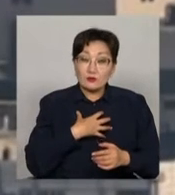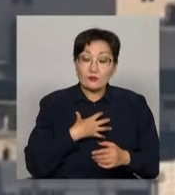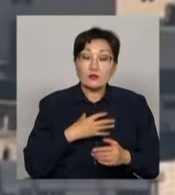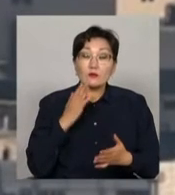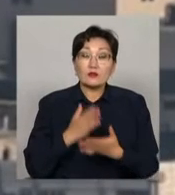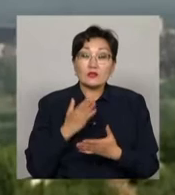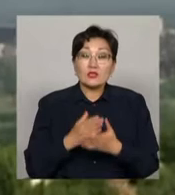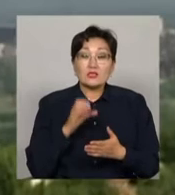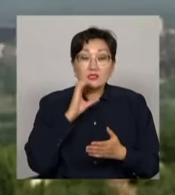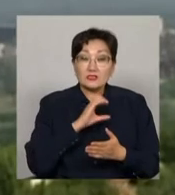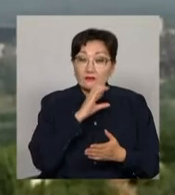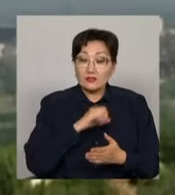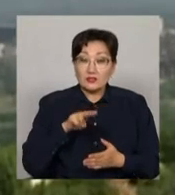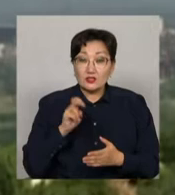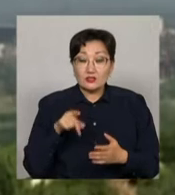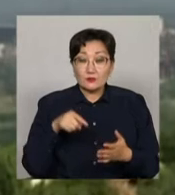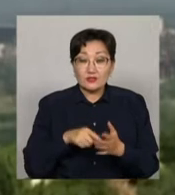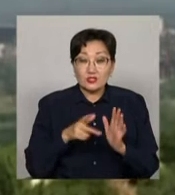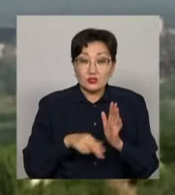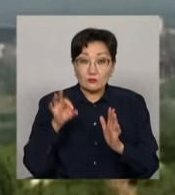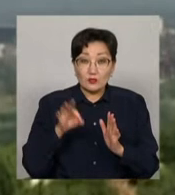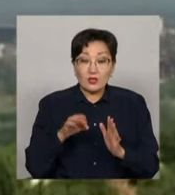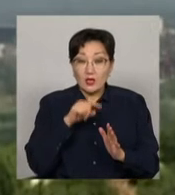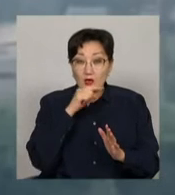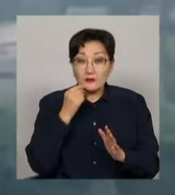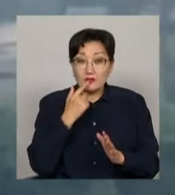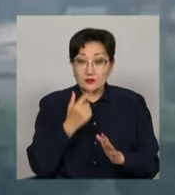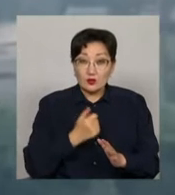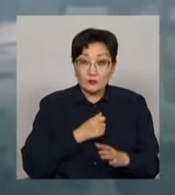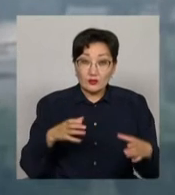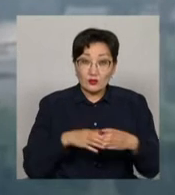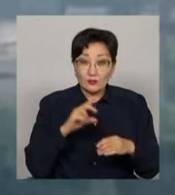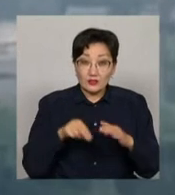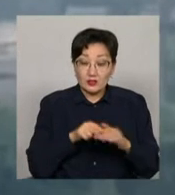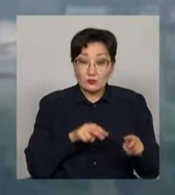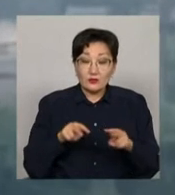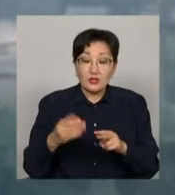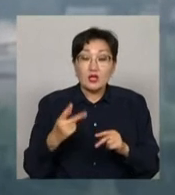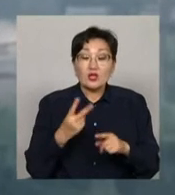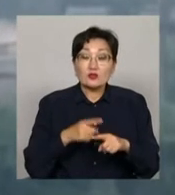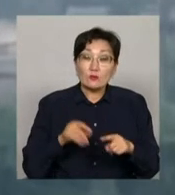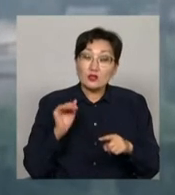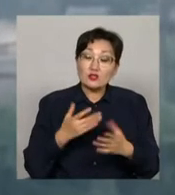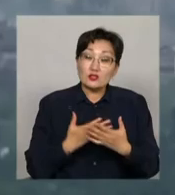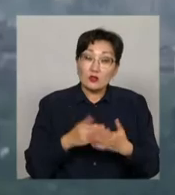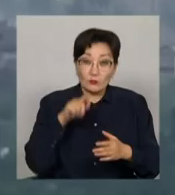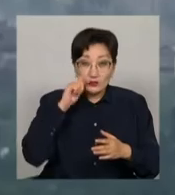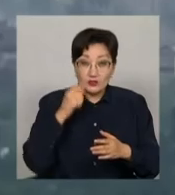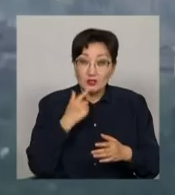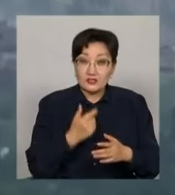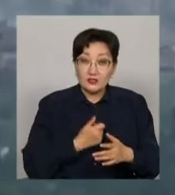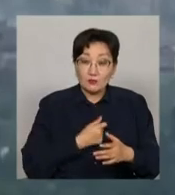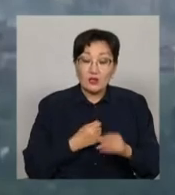маңызға ие Северодонецк қаласының 80% Ресей әскерінің бақылауына өтті. Қазір онда 2,5 мыңға жуық украиналық